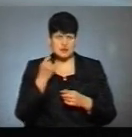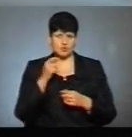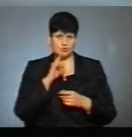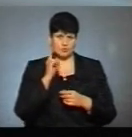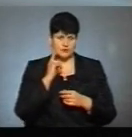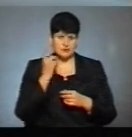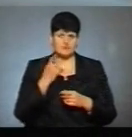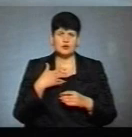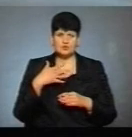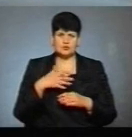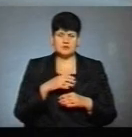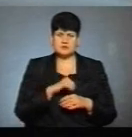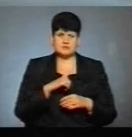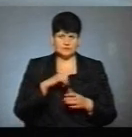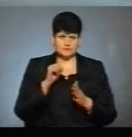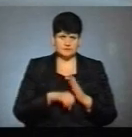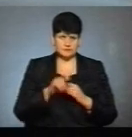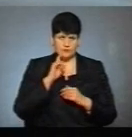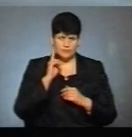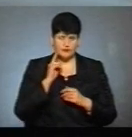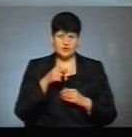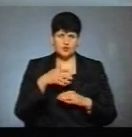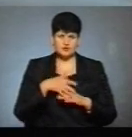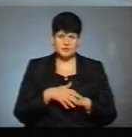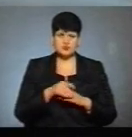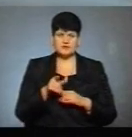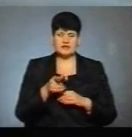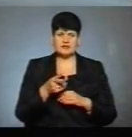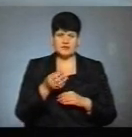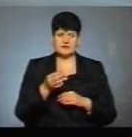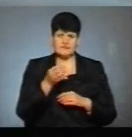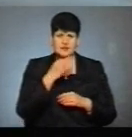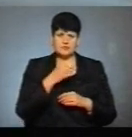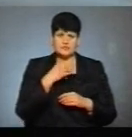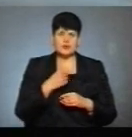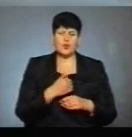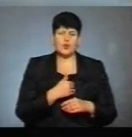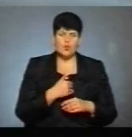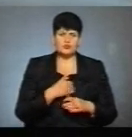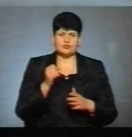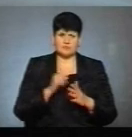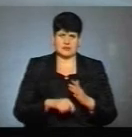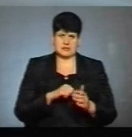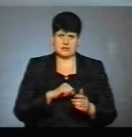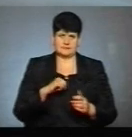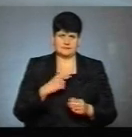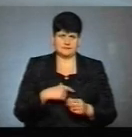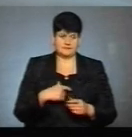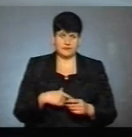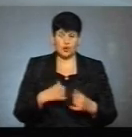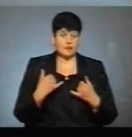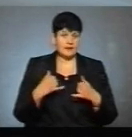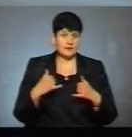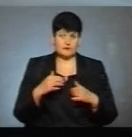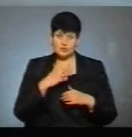Ну, що ви розуміли, солі, коли вони вживають, в них є параноя і навязчиве бажання покінчити життя самогубством. Тому не дивно, що